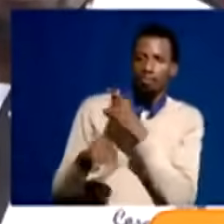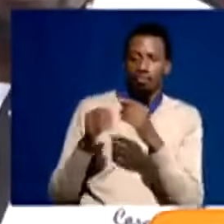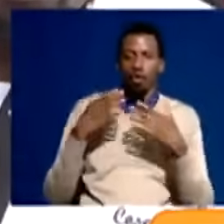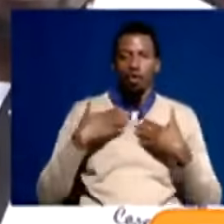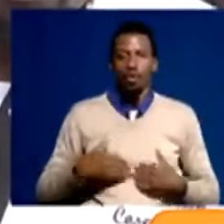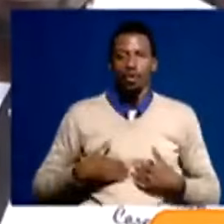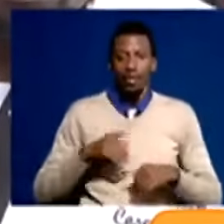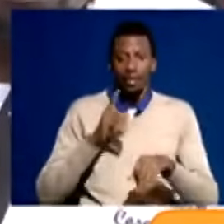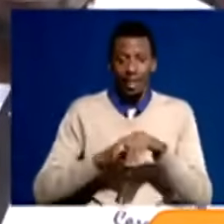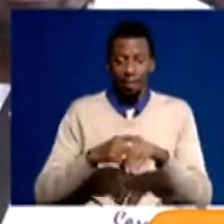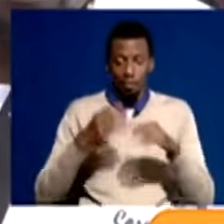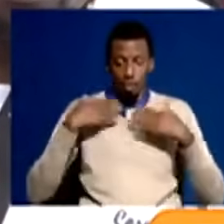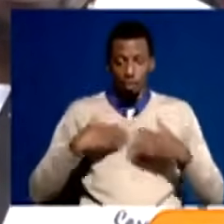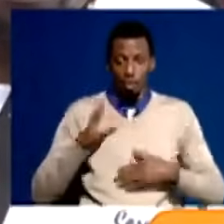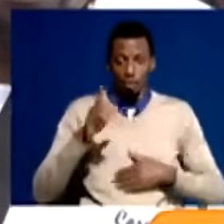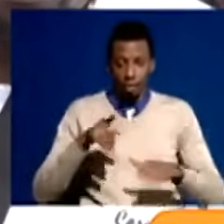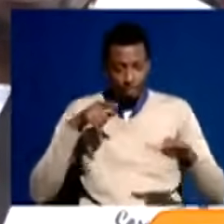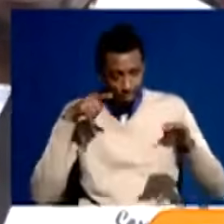risasi wakati ziliingia kwa mwili